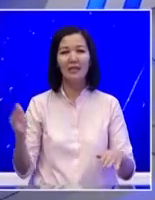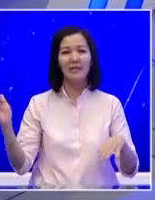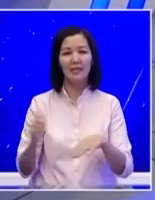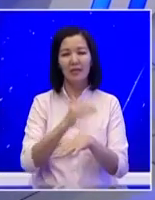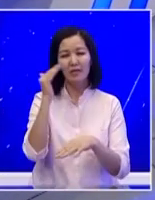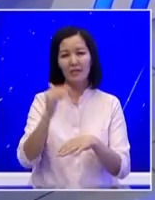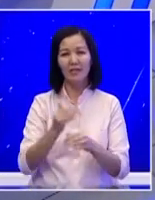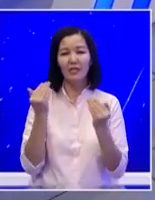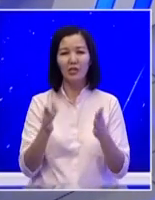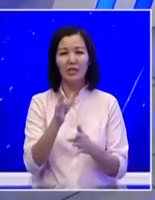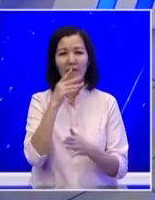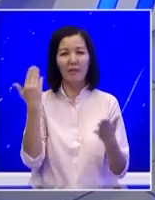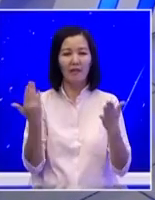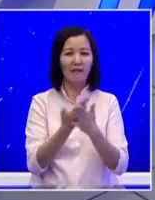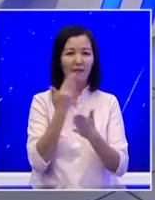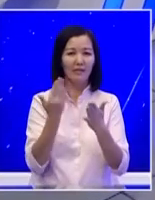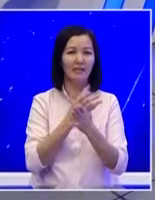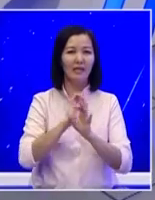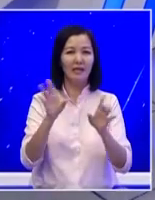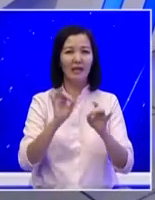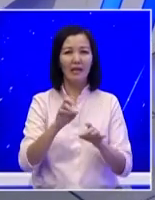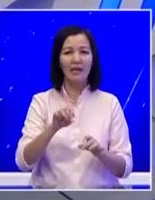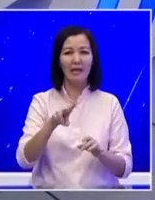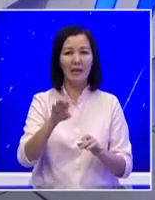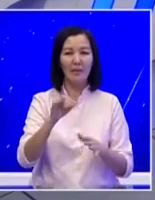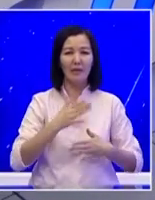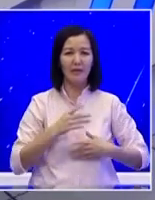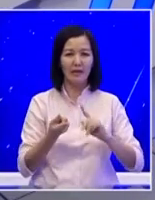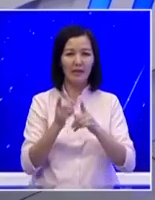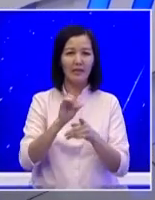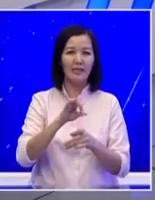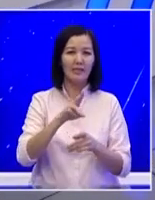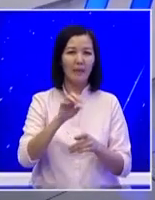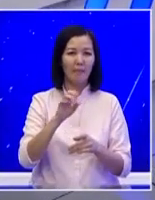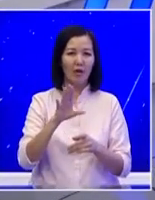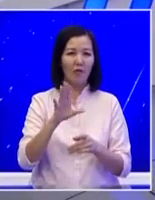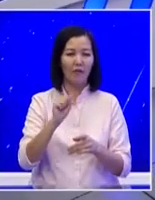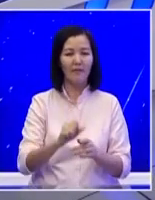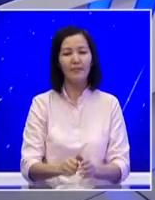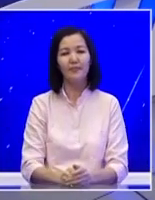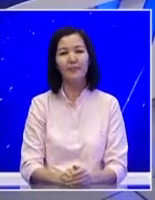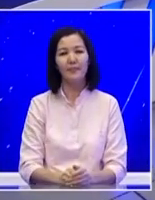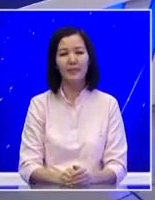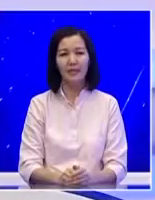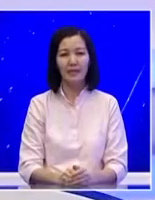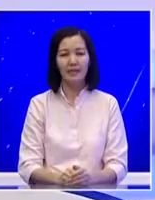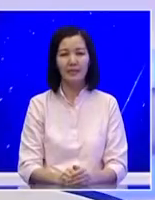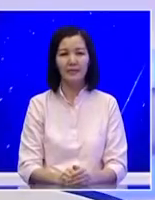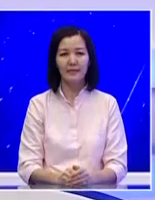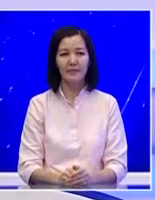Здравствуйте! Время новостей на телеканале ЖТСУ. В студии Елеман Раимбеков. И сурдоперевод обеспечивает Айгуль Стамбекова.